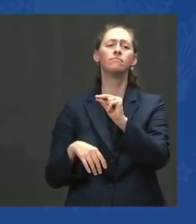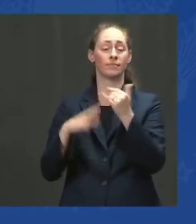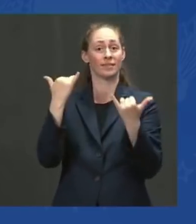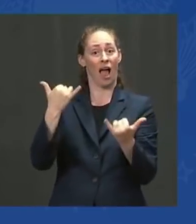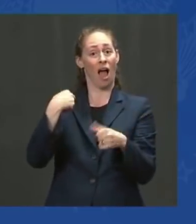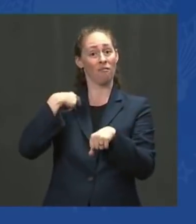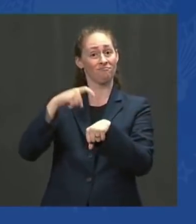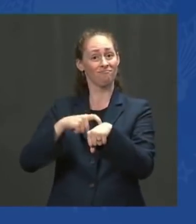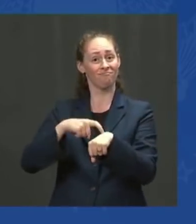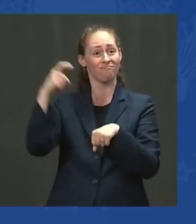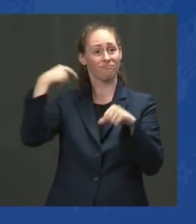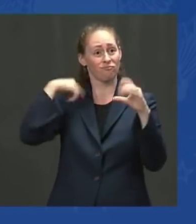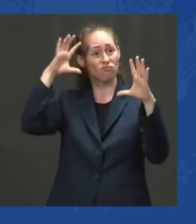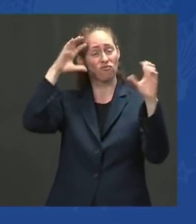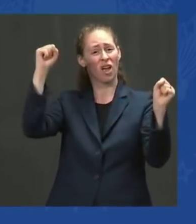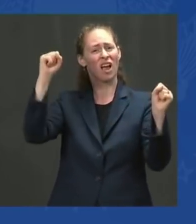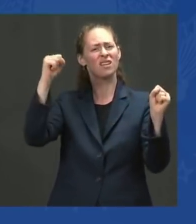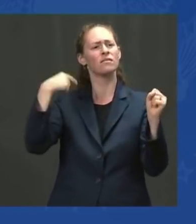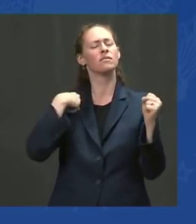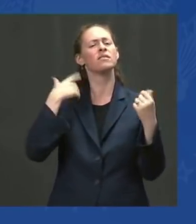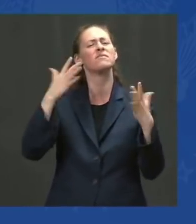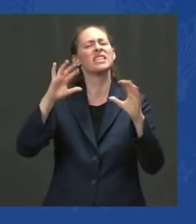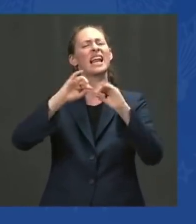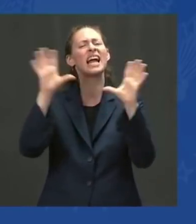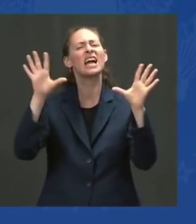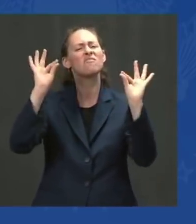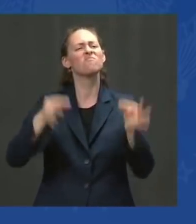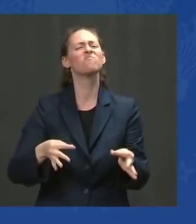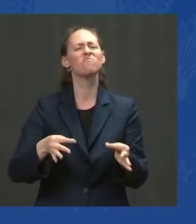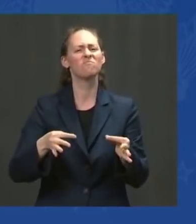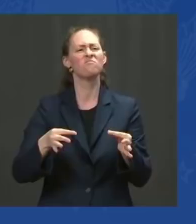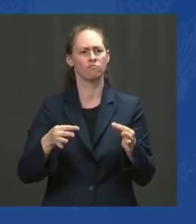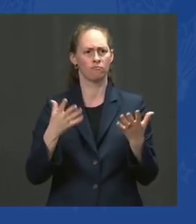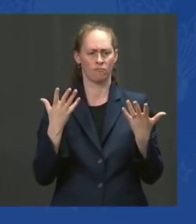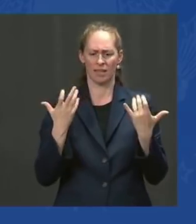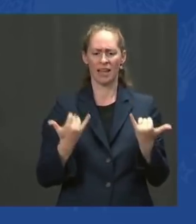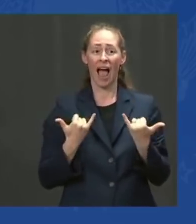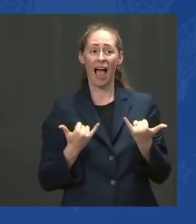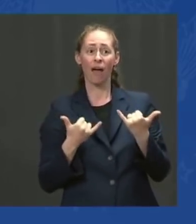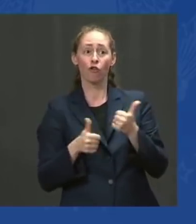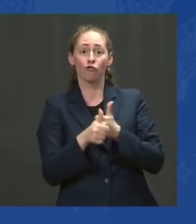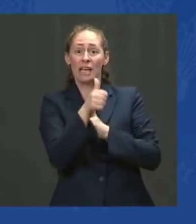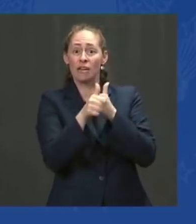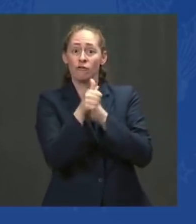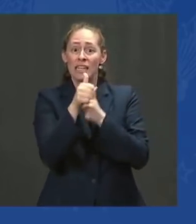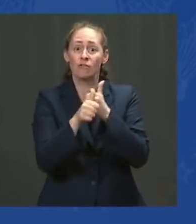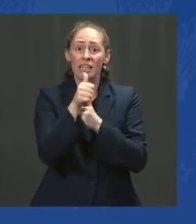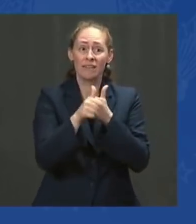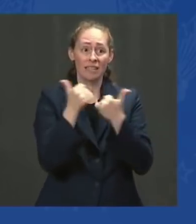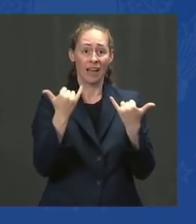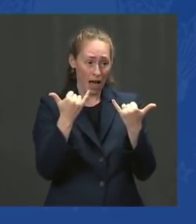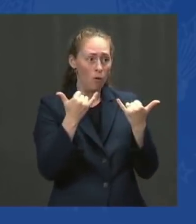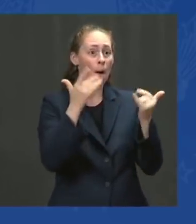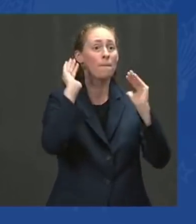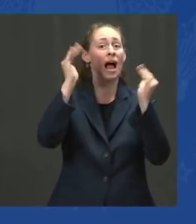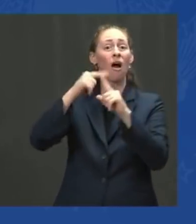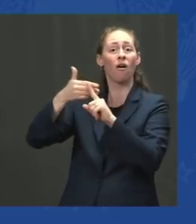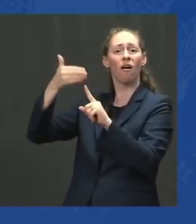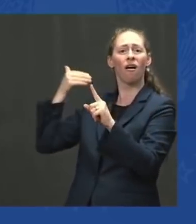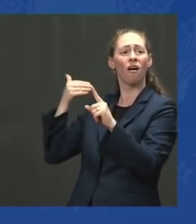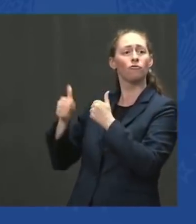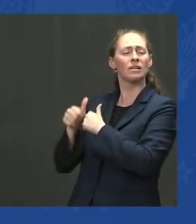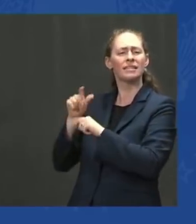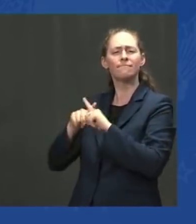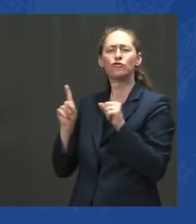地区啊，恐怖主义运动啊此起彼伏，那么美军长期驻扎在阿富汗就难